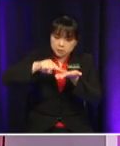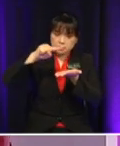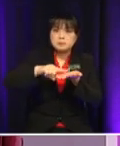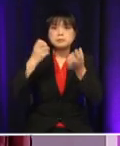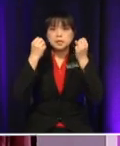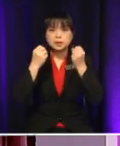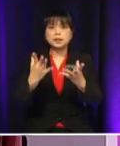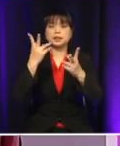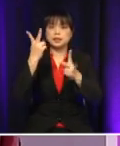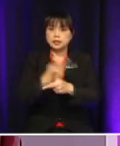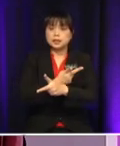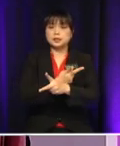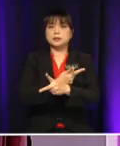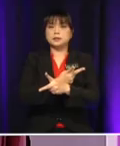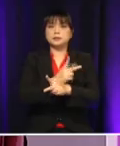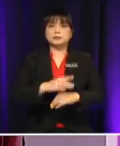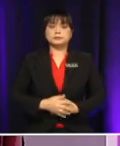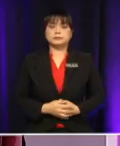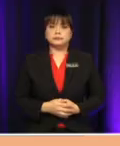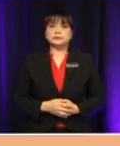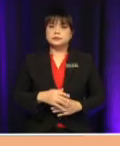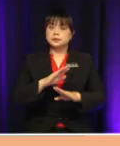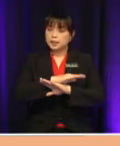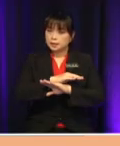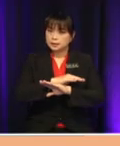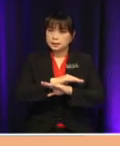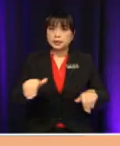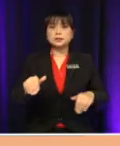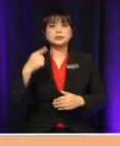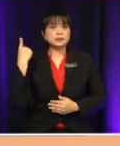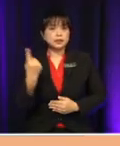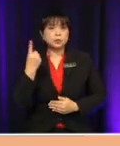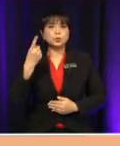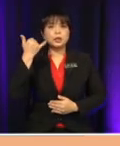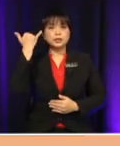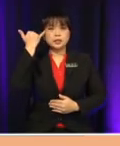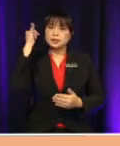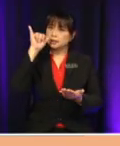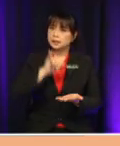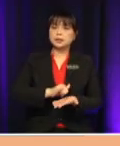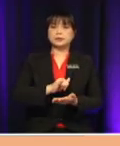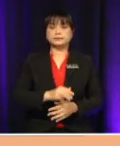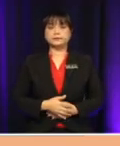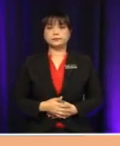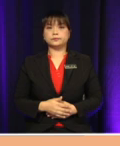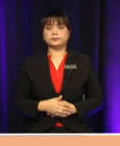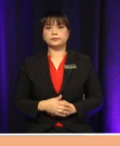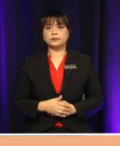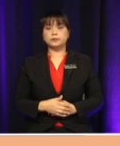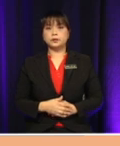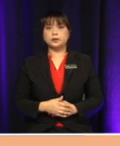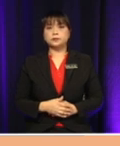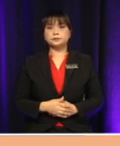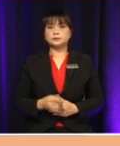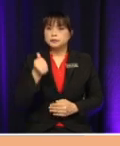oke so jawabannya adalah Oke Q adalah protista sok anda perlu tahu ya Anda